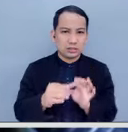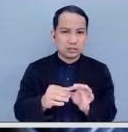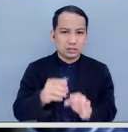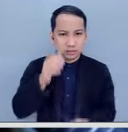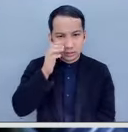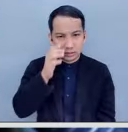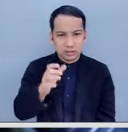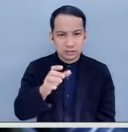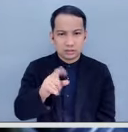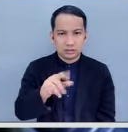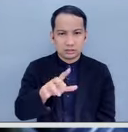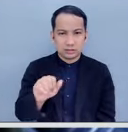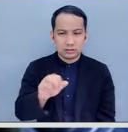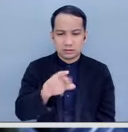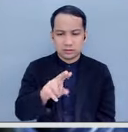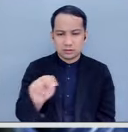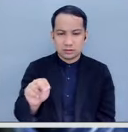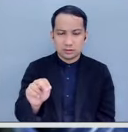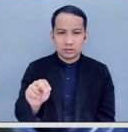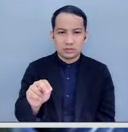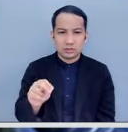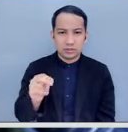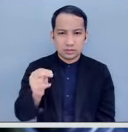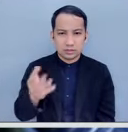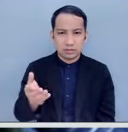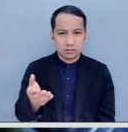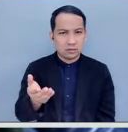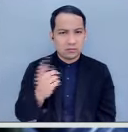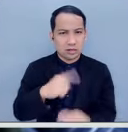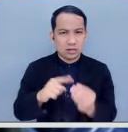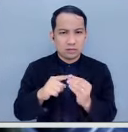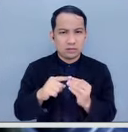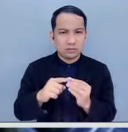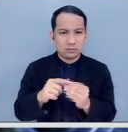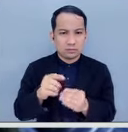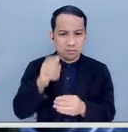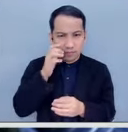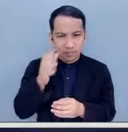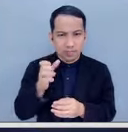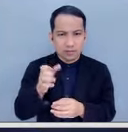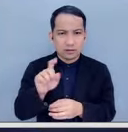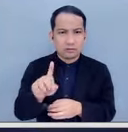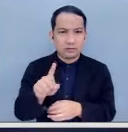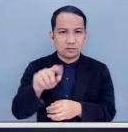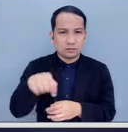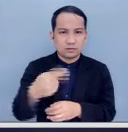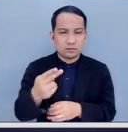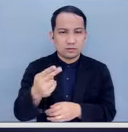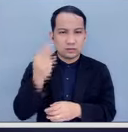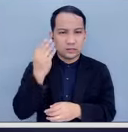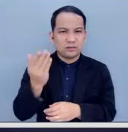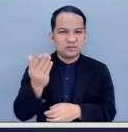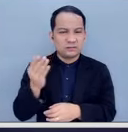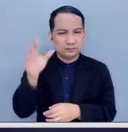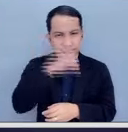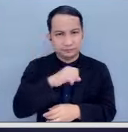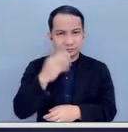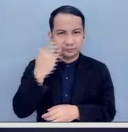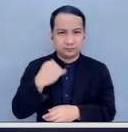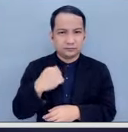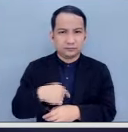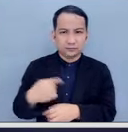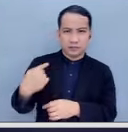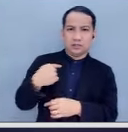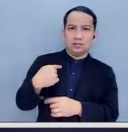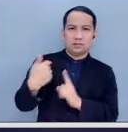sa pahayag ng kampo ni Dominique Roque sa programang chiser minute ng 1 PH nagtataka si Fermin kung bakit siya lang ang